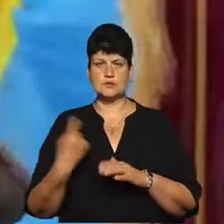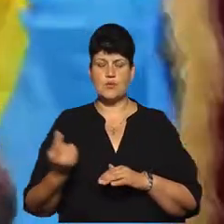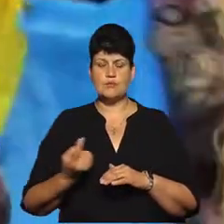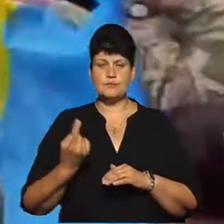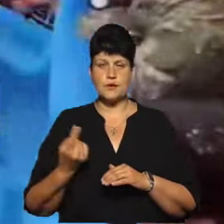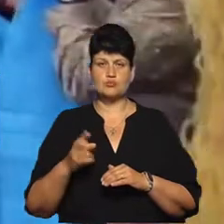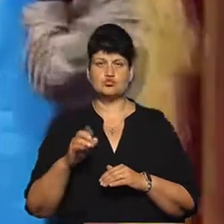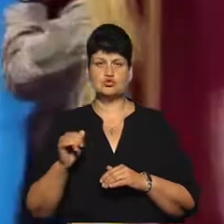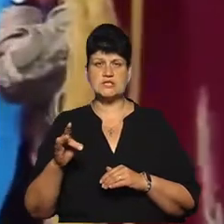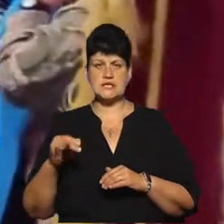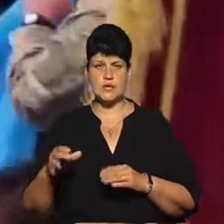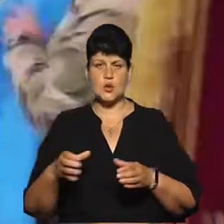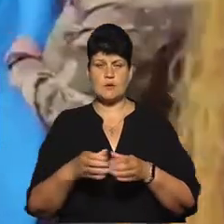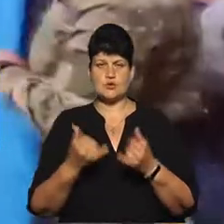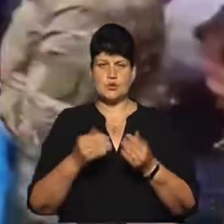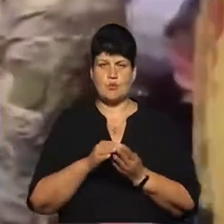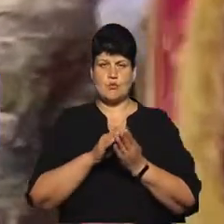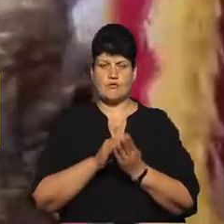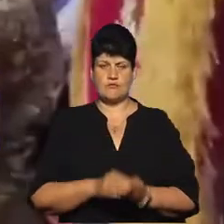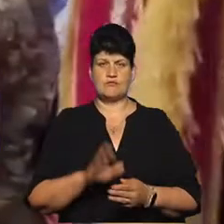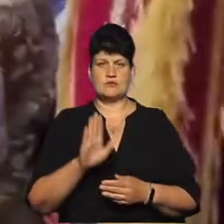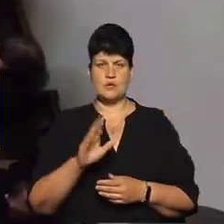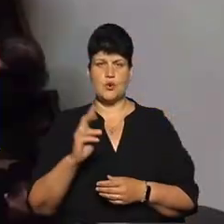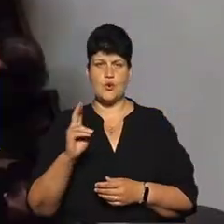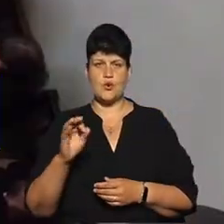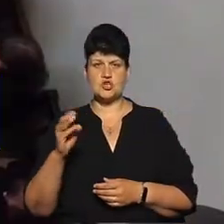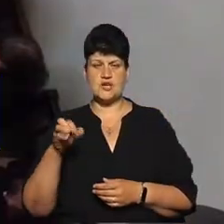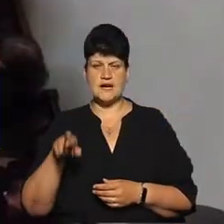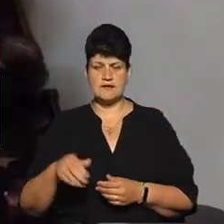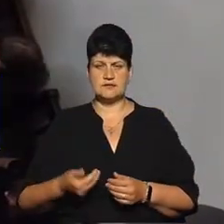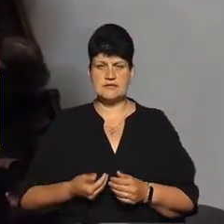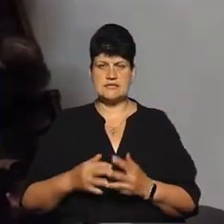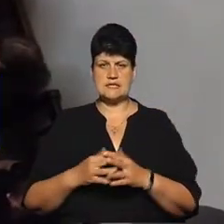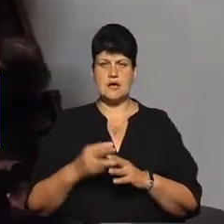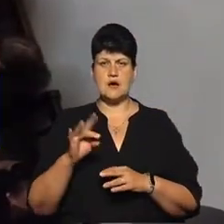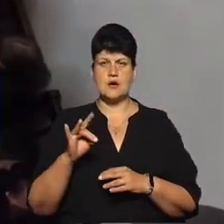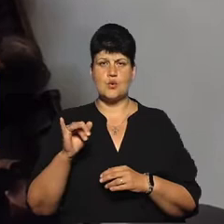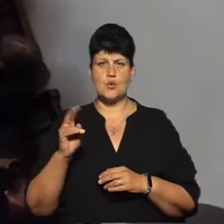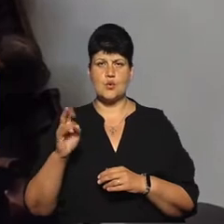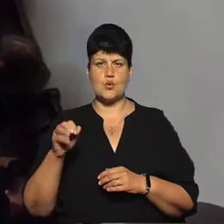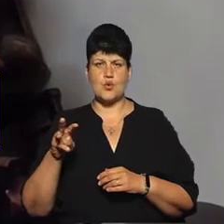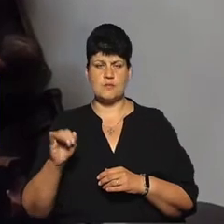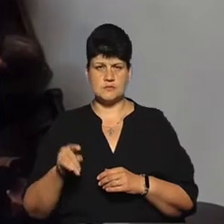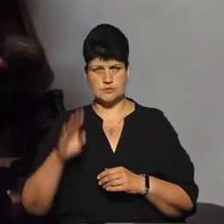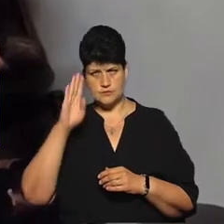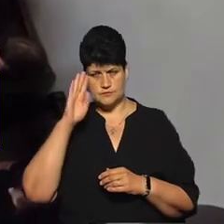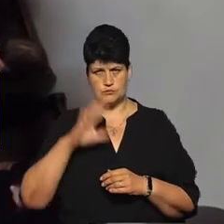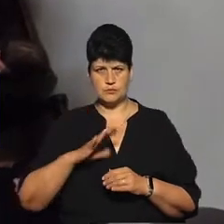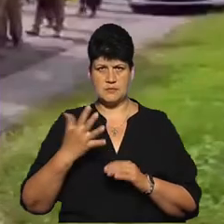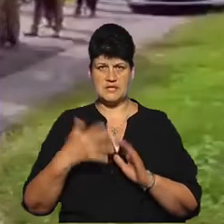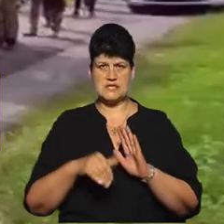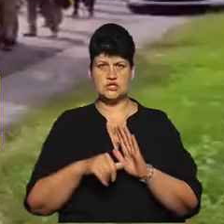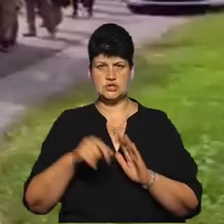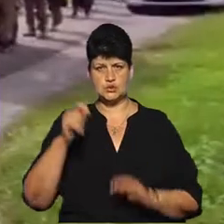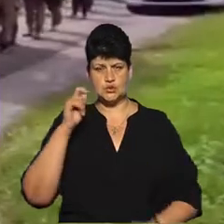Бучицькій громаді сьогодні поховали Василя Кошелю. Він – житель села Рукомиш. Бійцю було 56